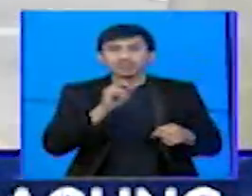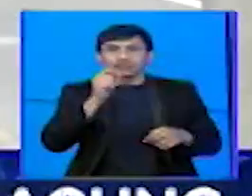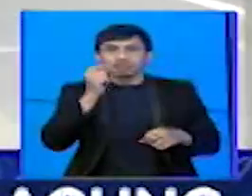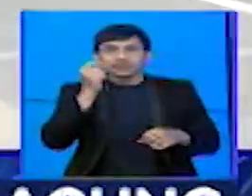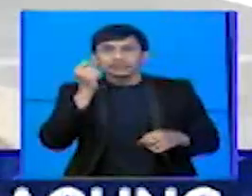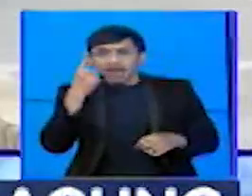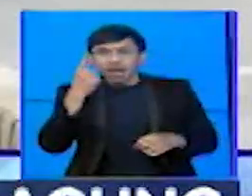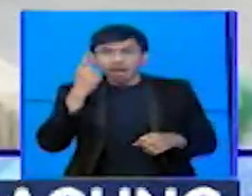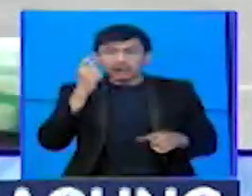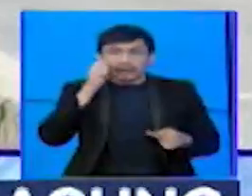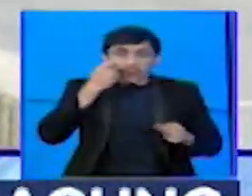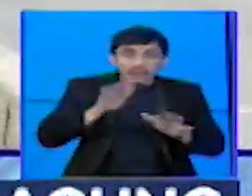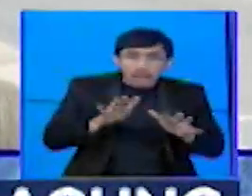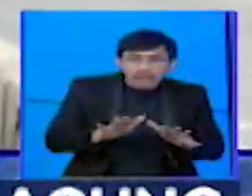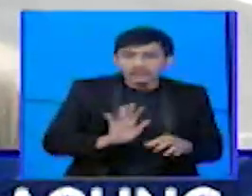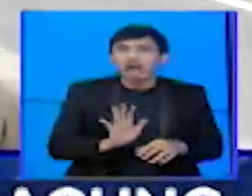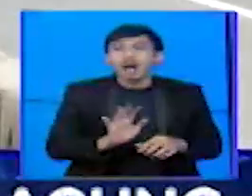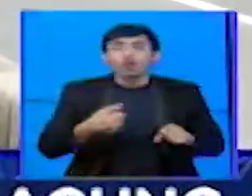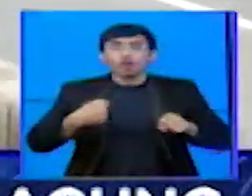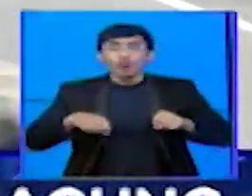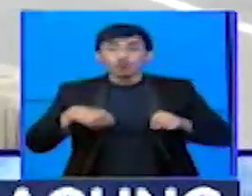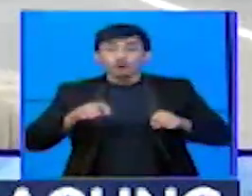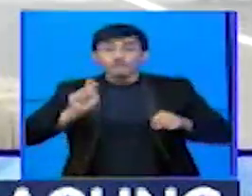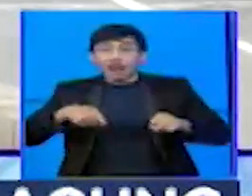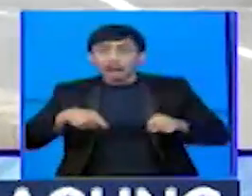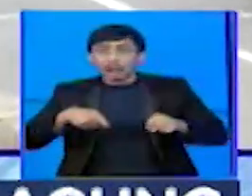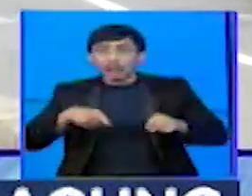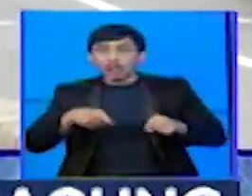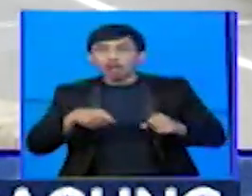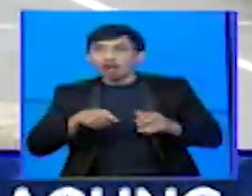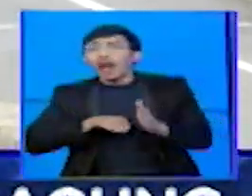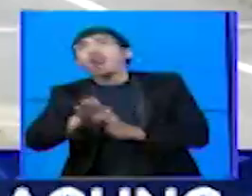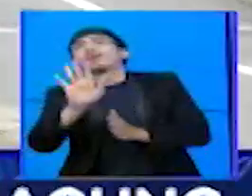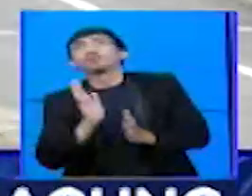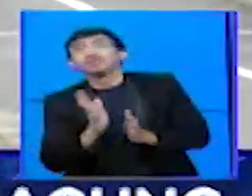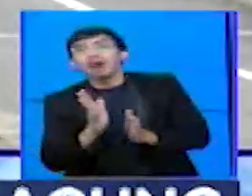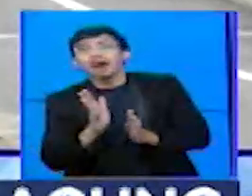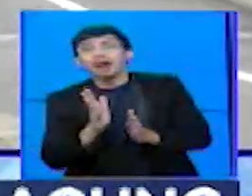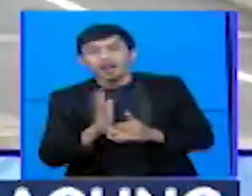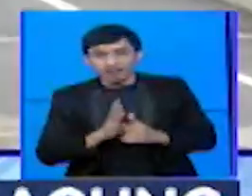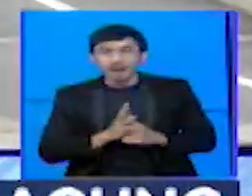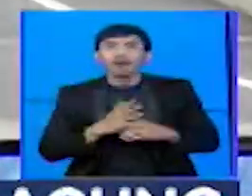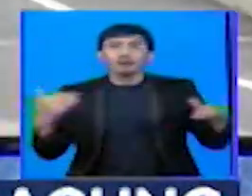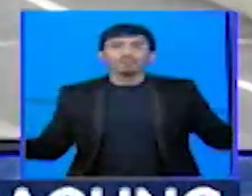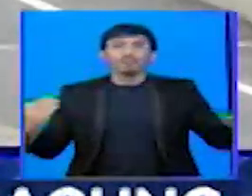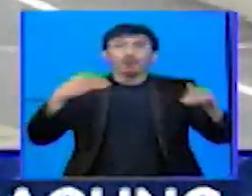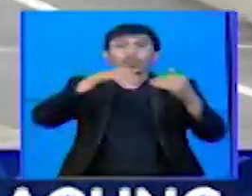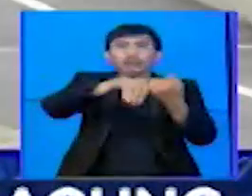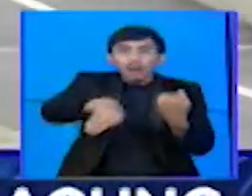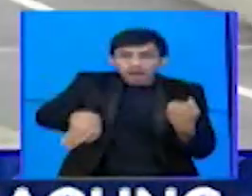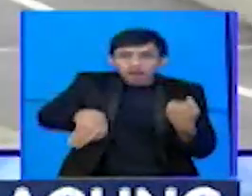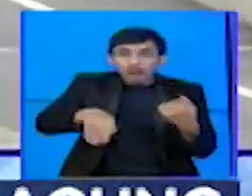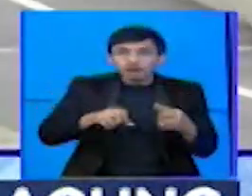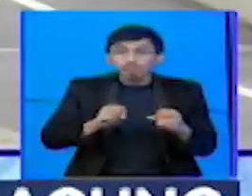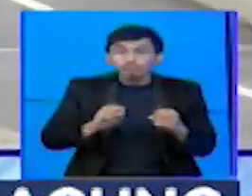cukup banyak mereka yang sudah menggunakan jalan layang maupun jalur bawah ini kemudian memutar arah ataupun melawan arah secara mendadak